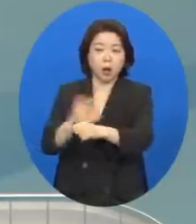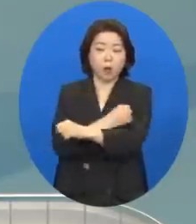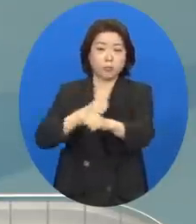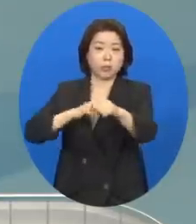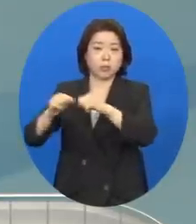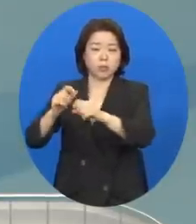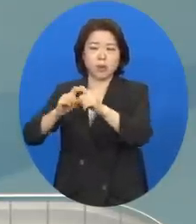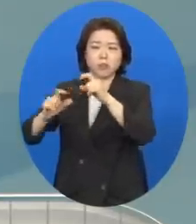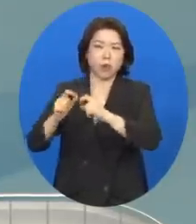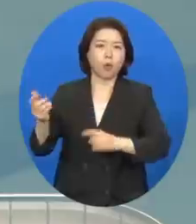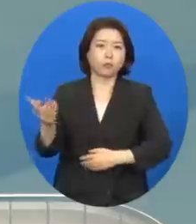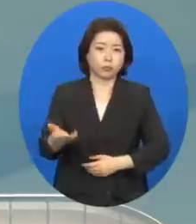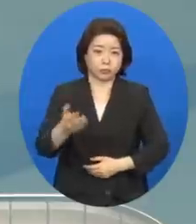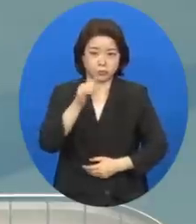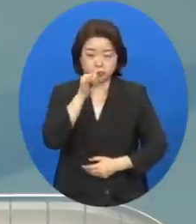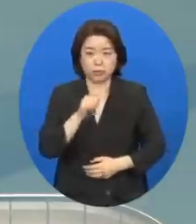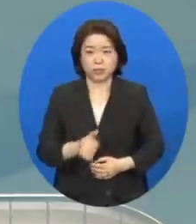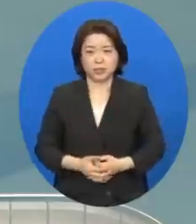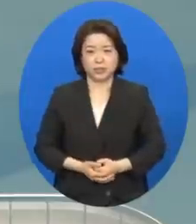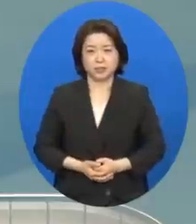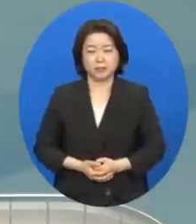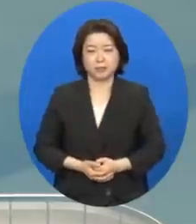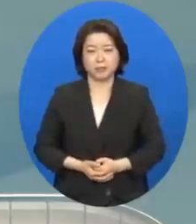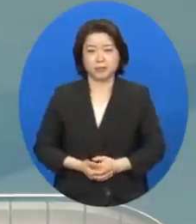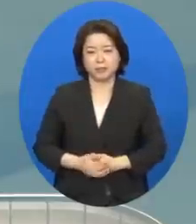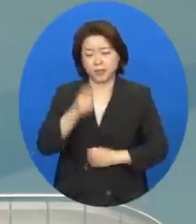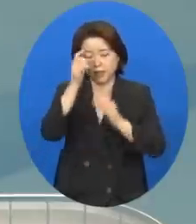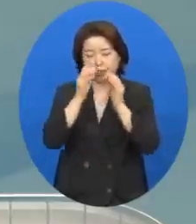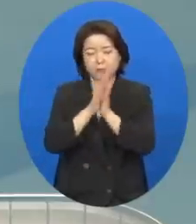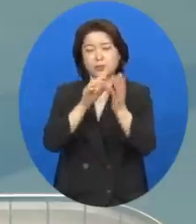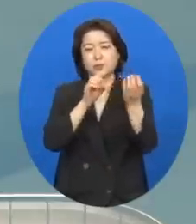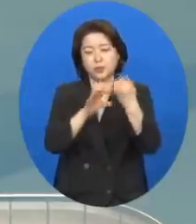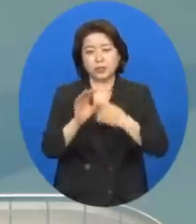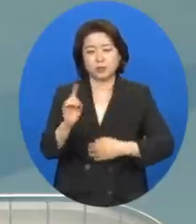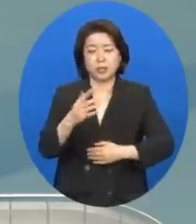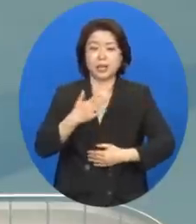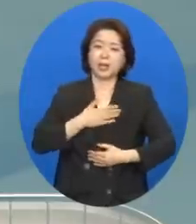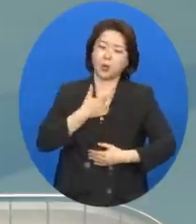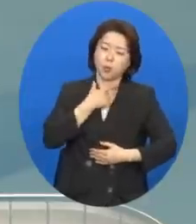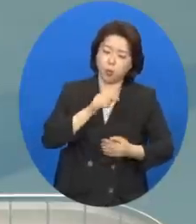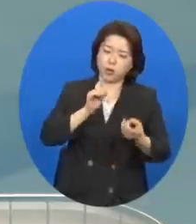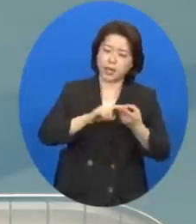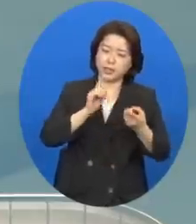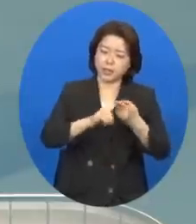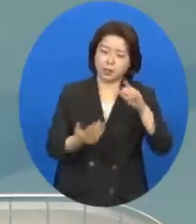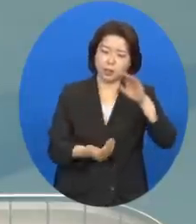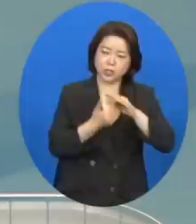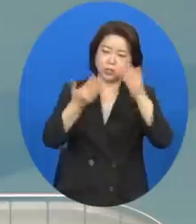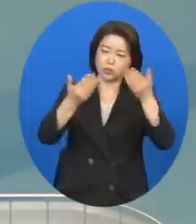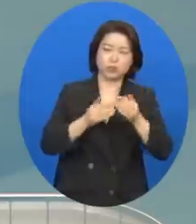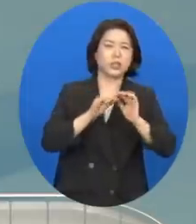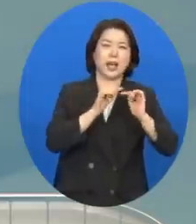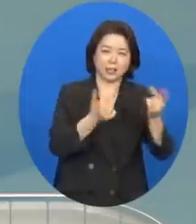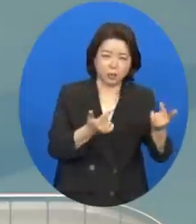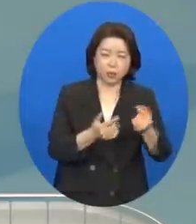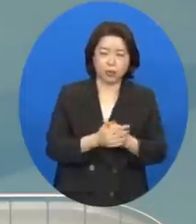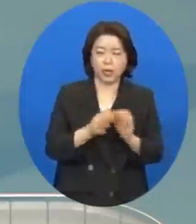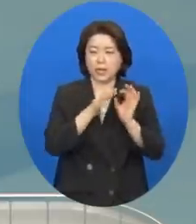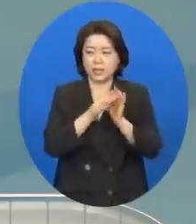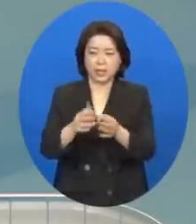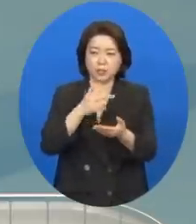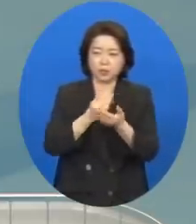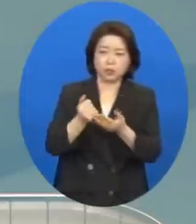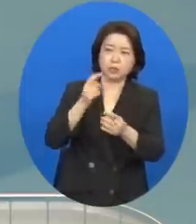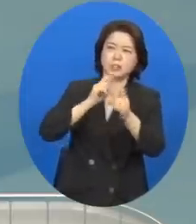역사를 행하셨어요. 기도 응답은 내가 원하는 대로 되는 것이 아니고 계속 주님을